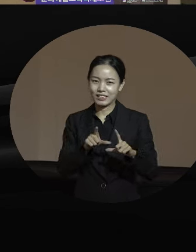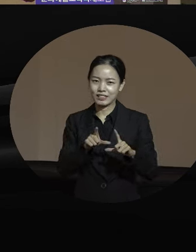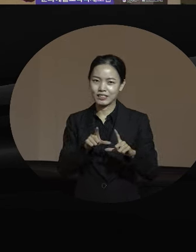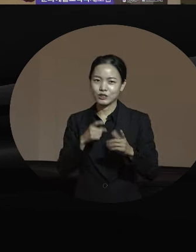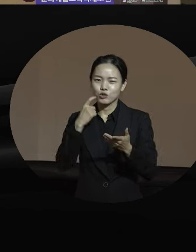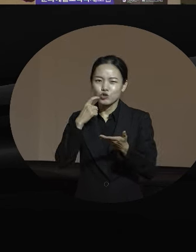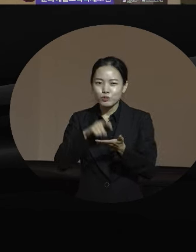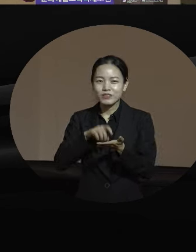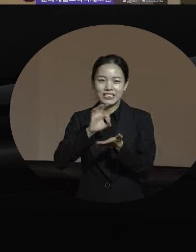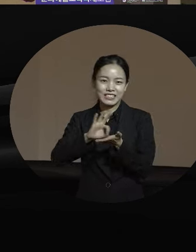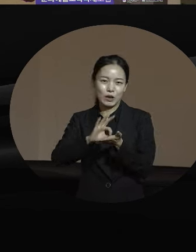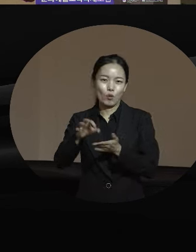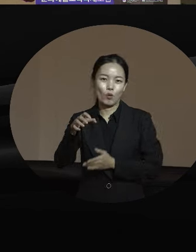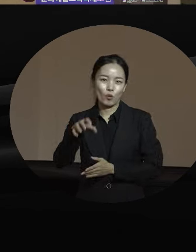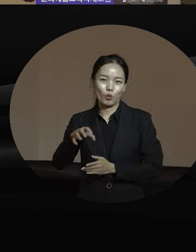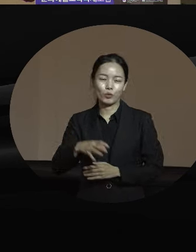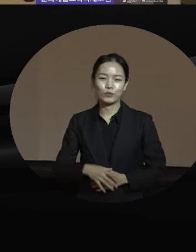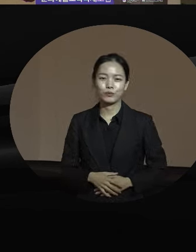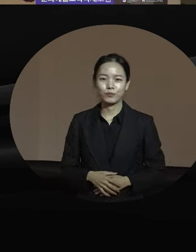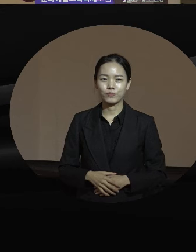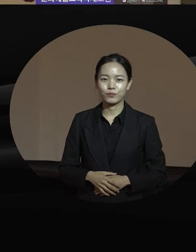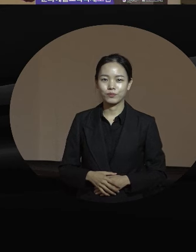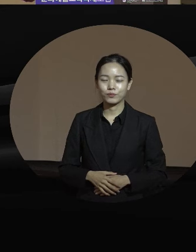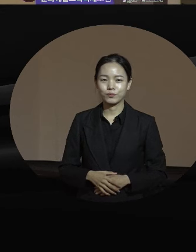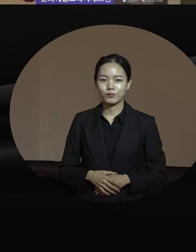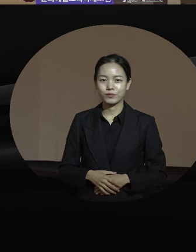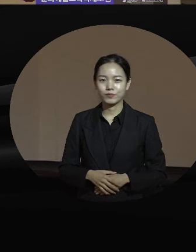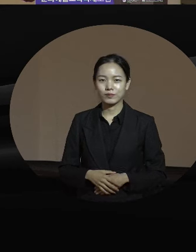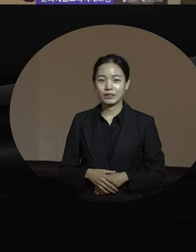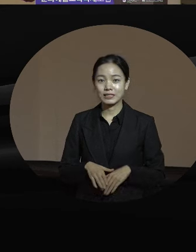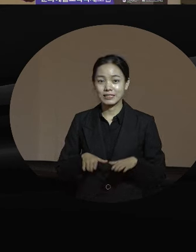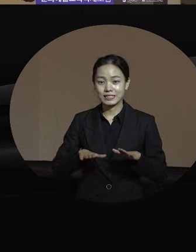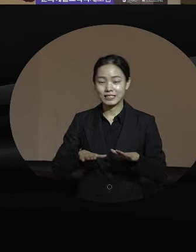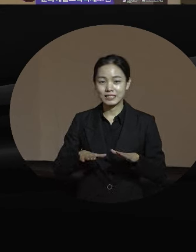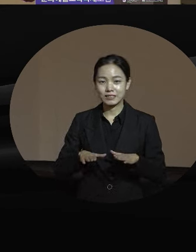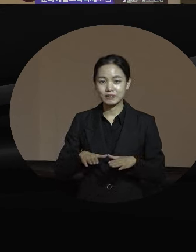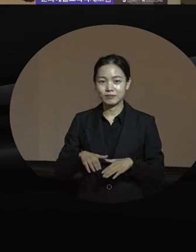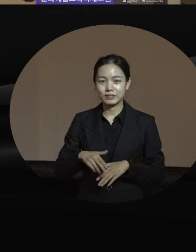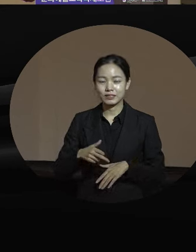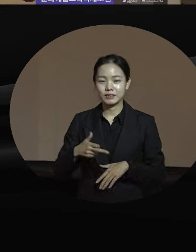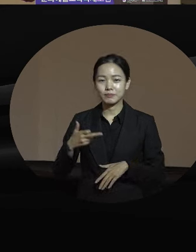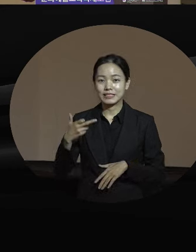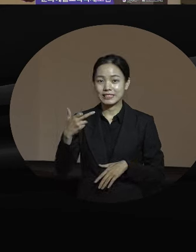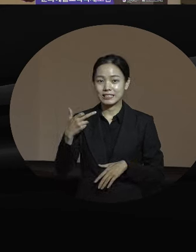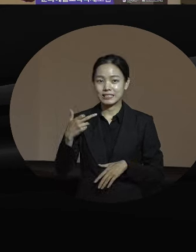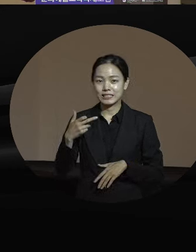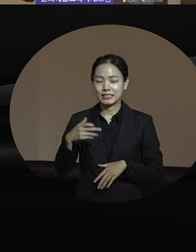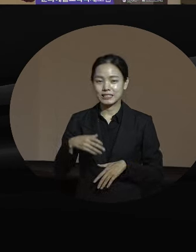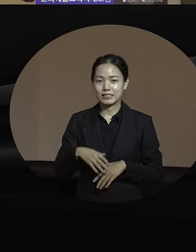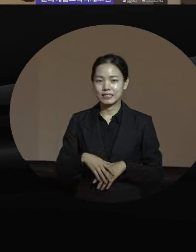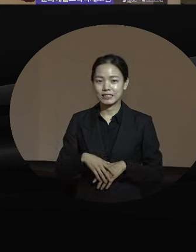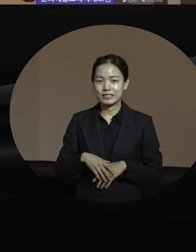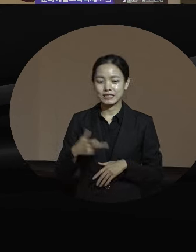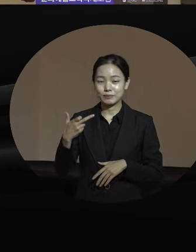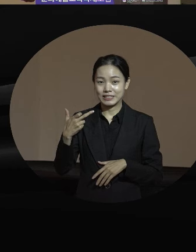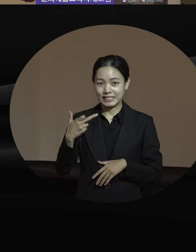전체 12개소 중에 현재 7개소가 개관 운영되고 있고 내년까지 5개소가 개관될